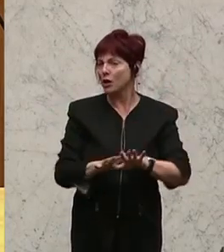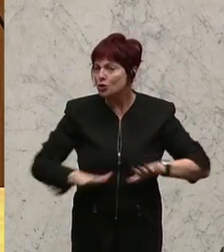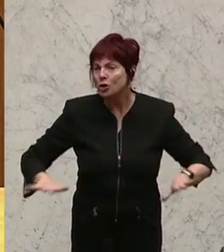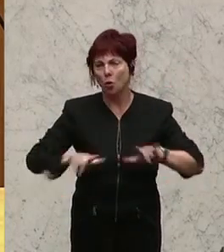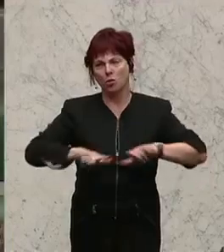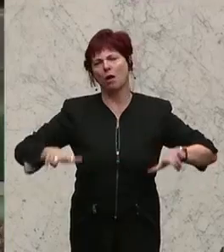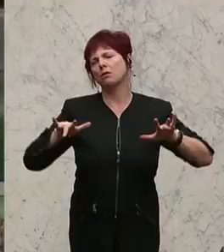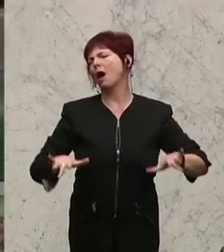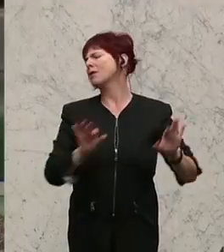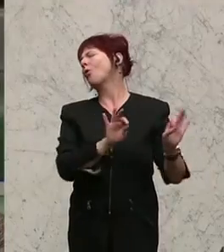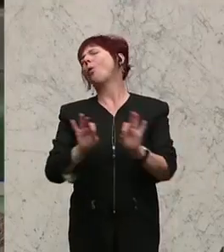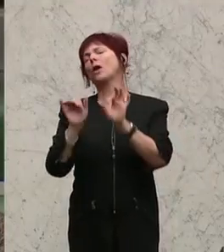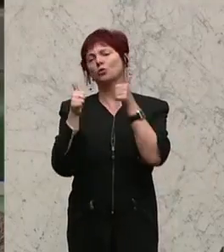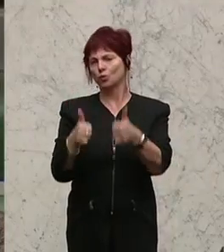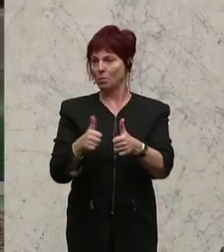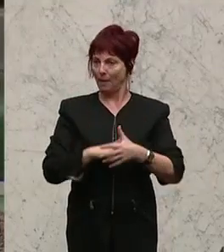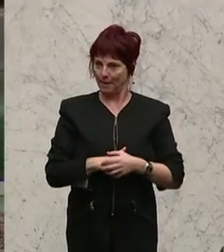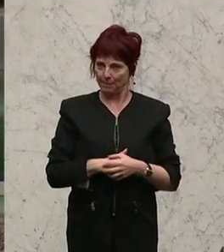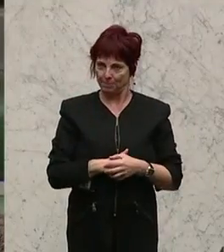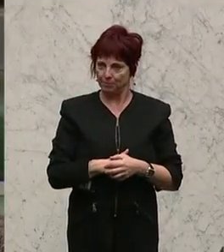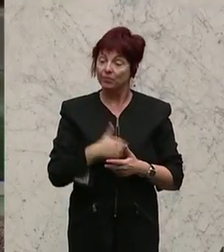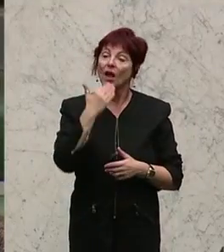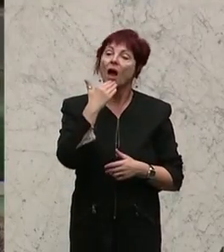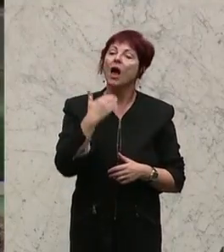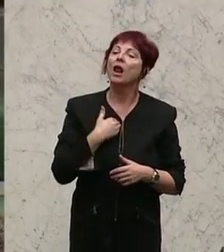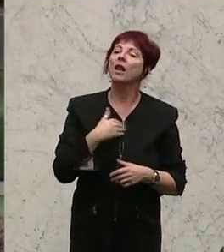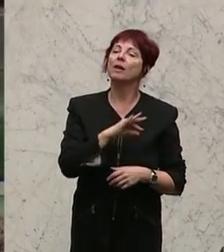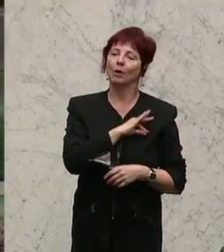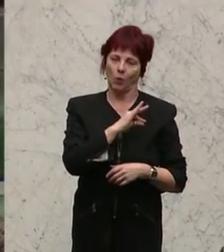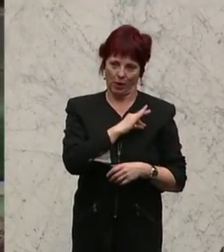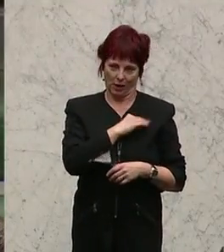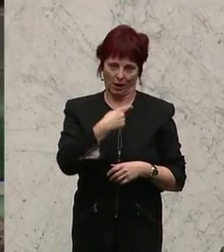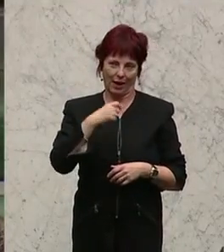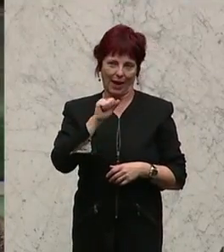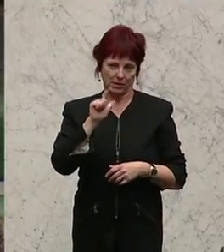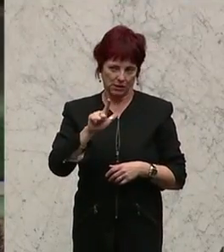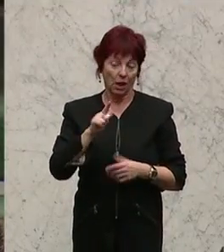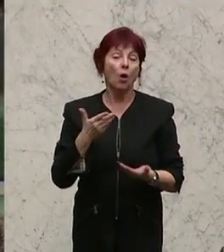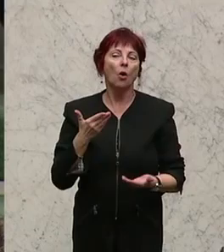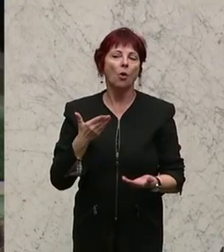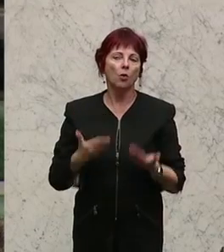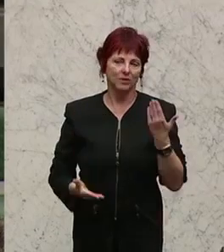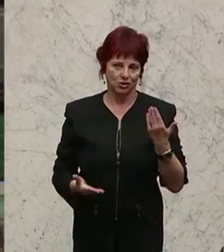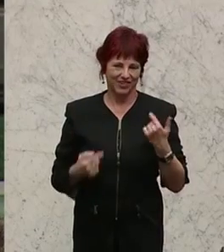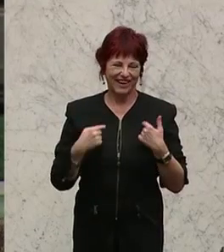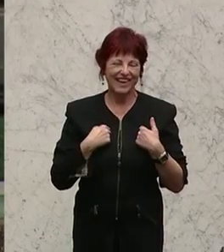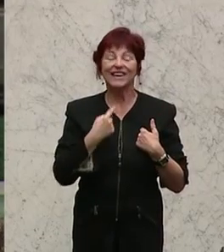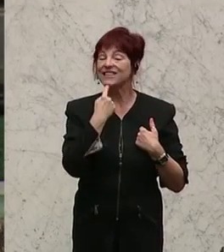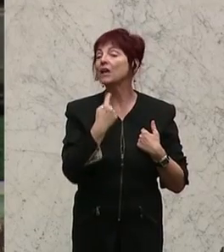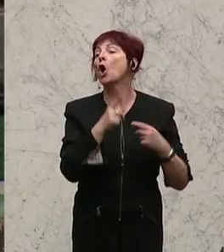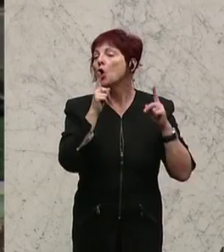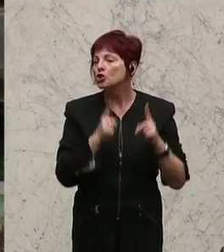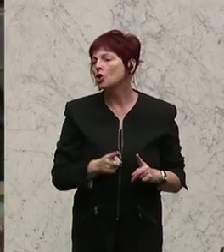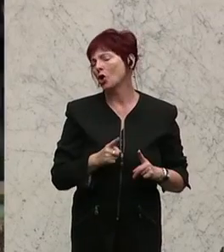ist alles in Ordnung. Und lieber Kollege Gerstl, ein Unterschied. Ich habe gesagt, reden wir übers Leben.